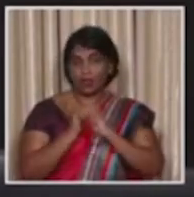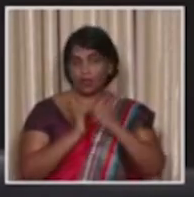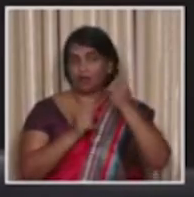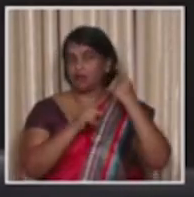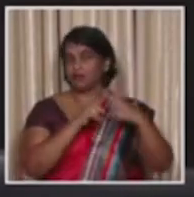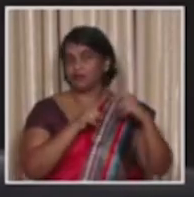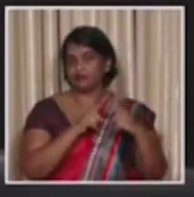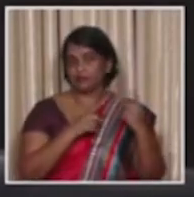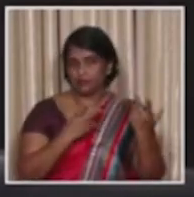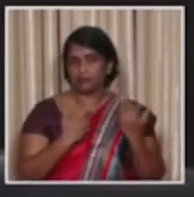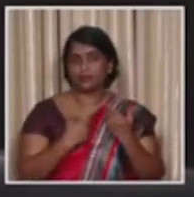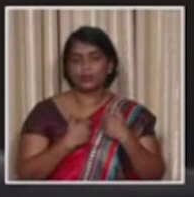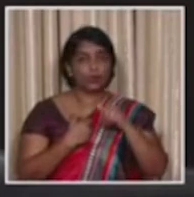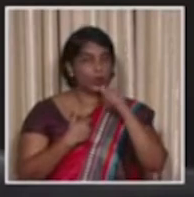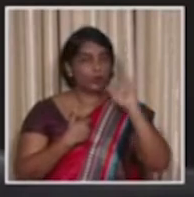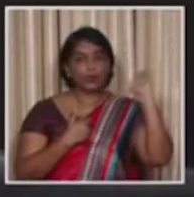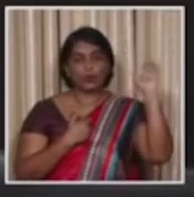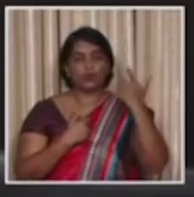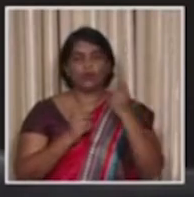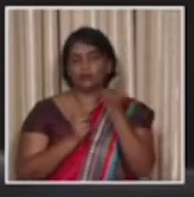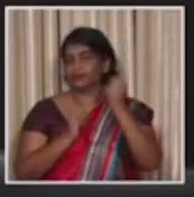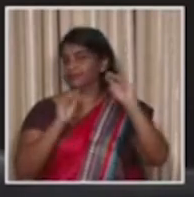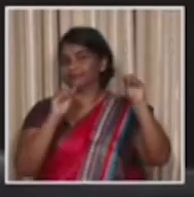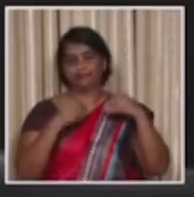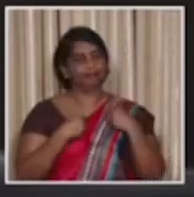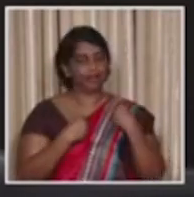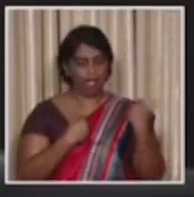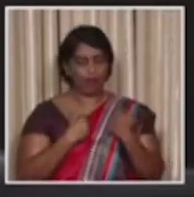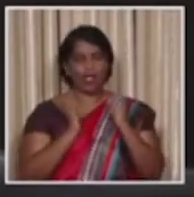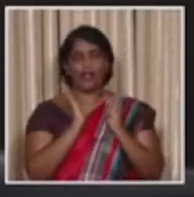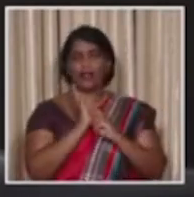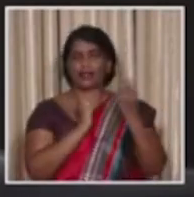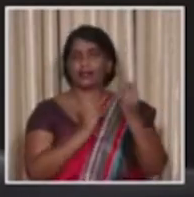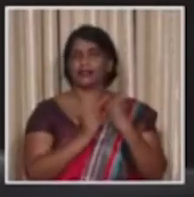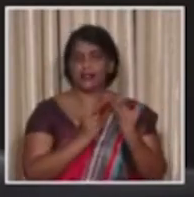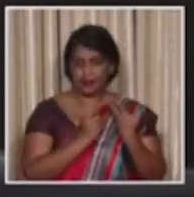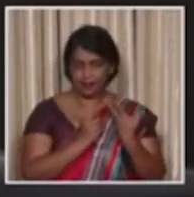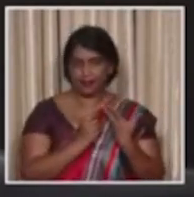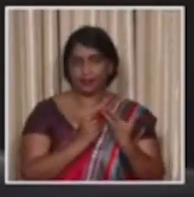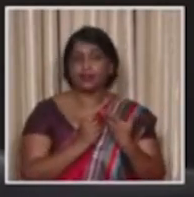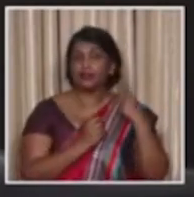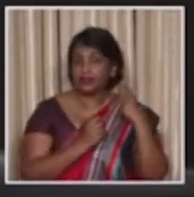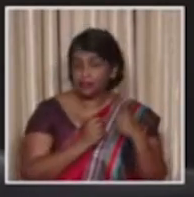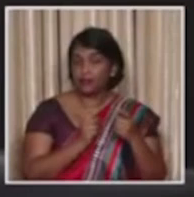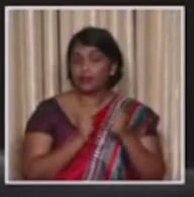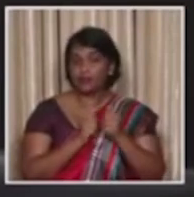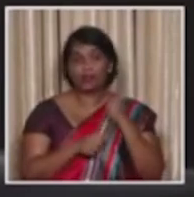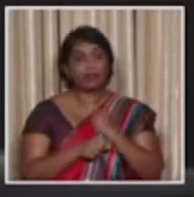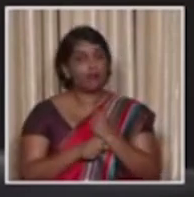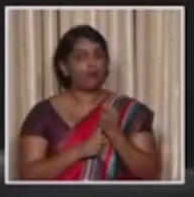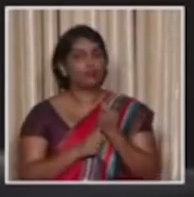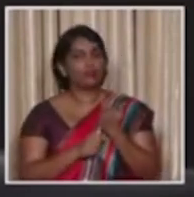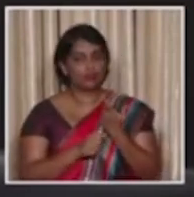ගෙවල නැතුව අපිට කිසි කෙනෙක් තඹ සතයක්වත් අලුතෙන් ණයවාරික දෙන්නේ නැහැ. ඒක කරන්න රජයේ